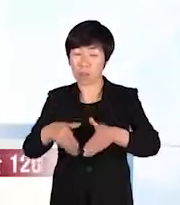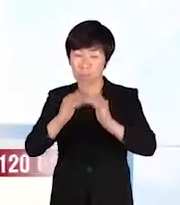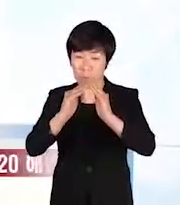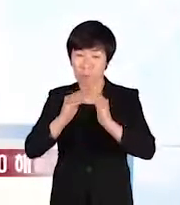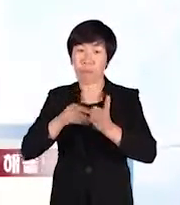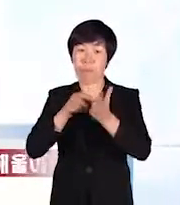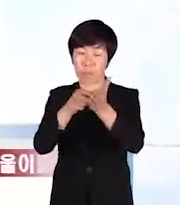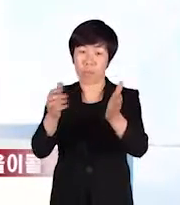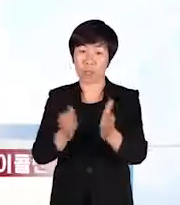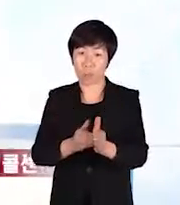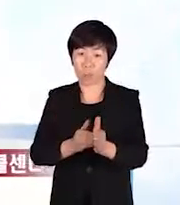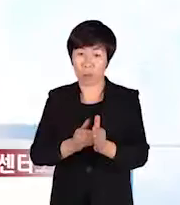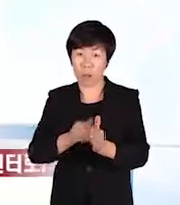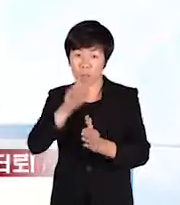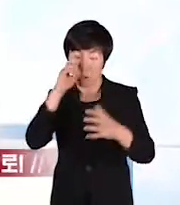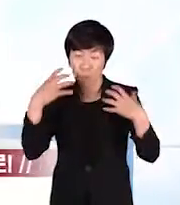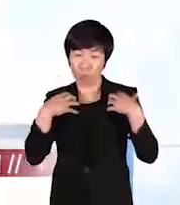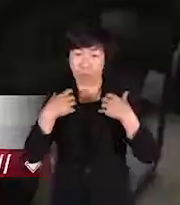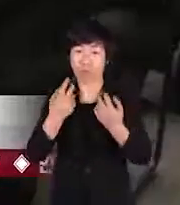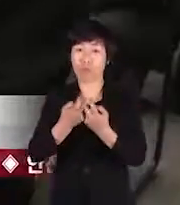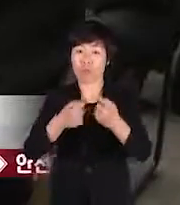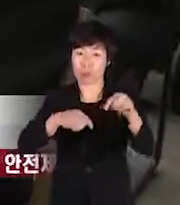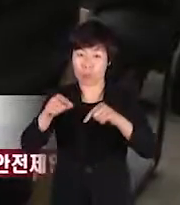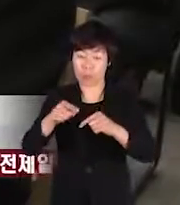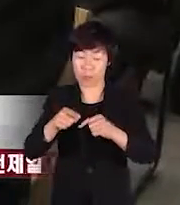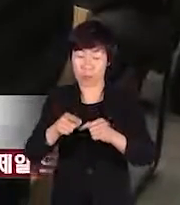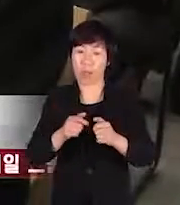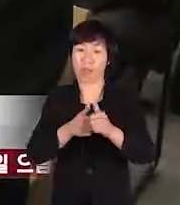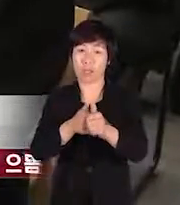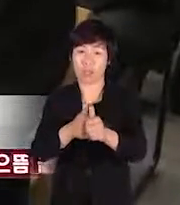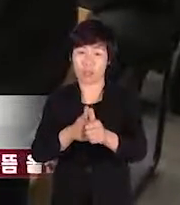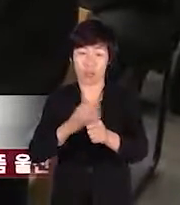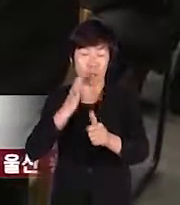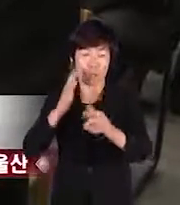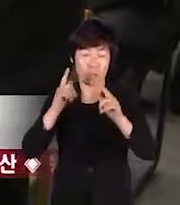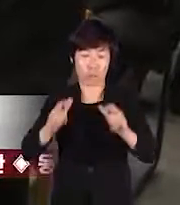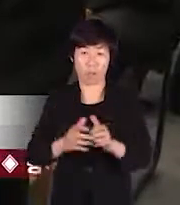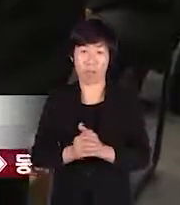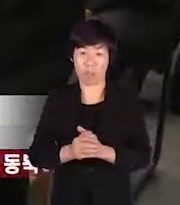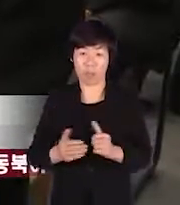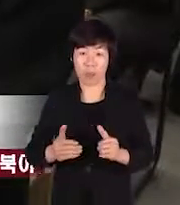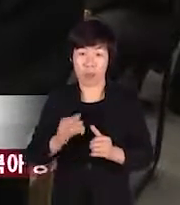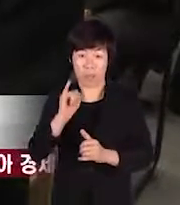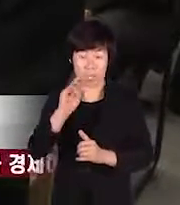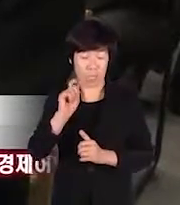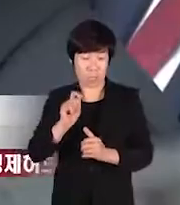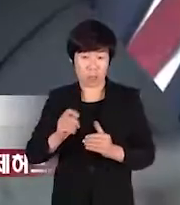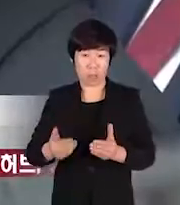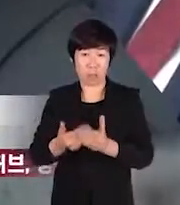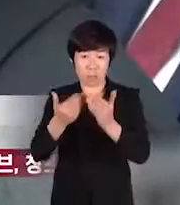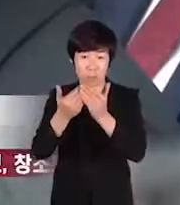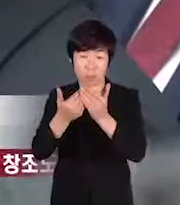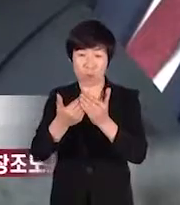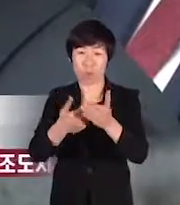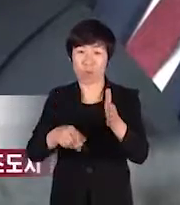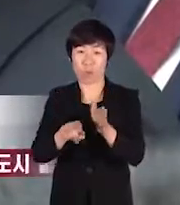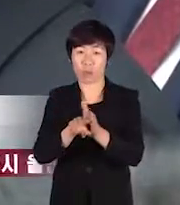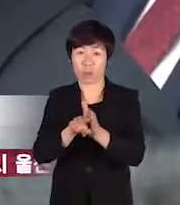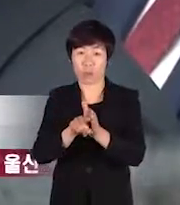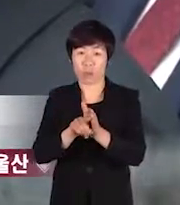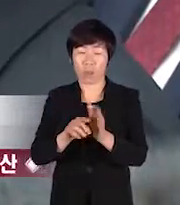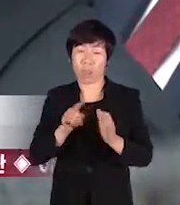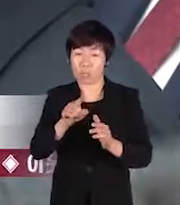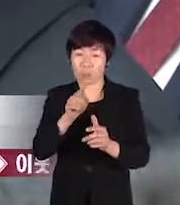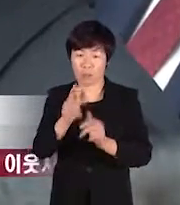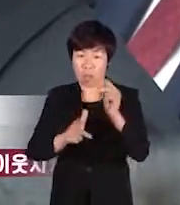정부 ICT 정책에 부응하는 지역 ICT 산업 육성 컨트롤타워로서 울산의 미래가 걸려있는 ICT 융합을